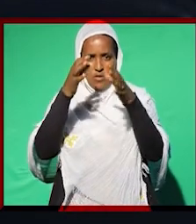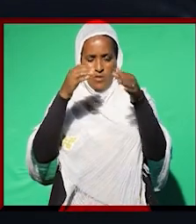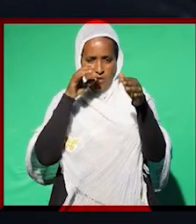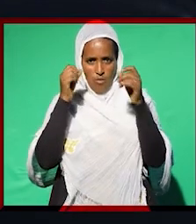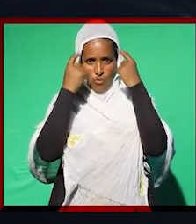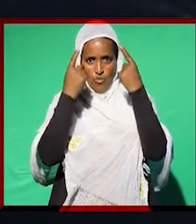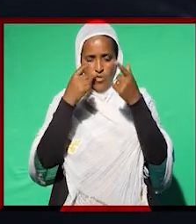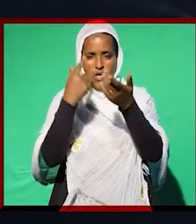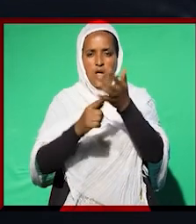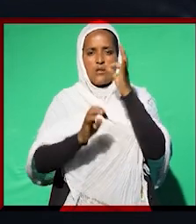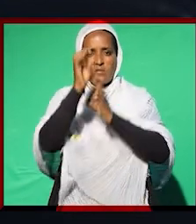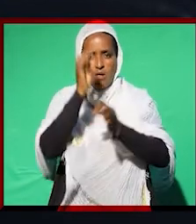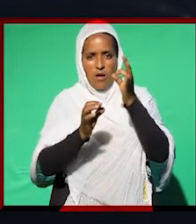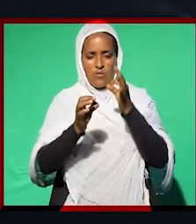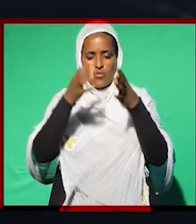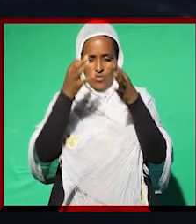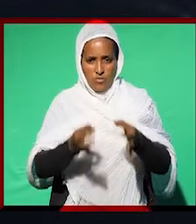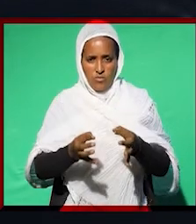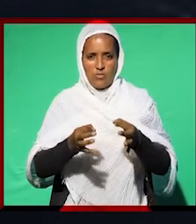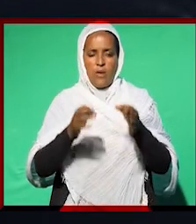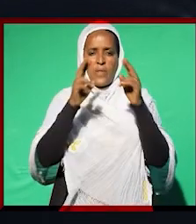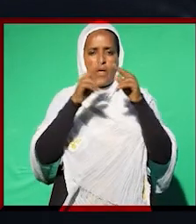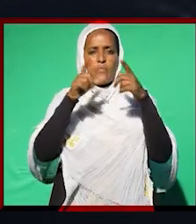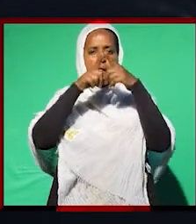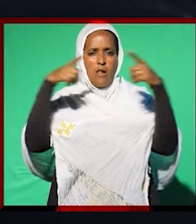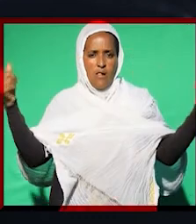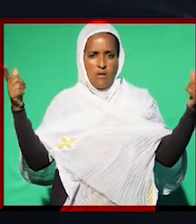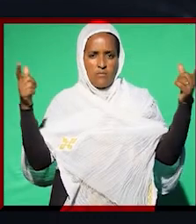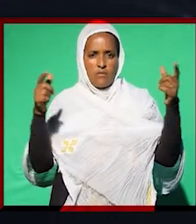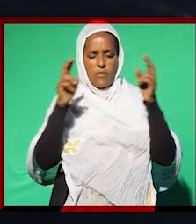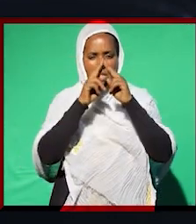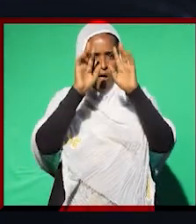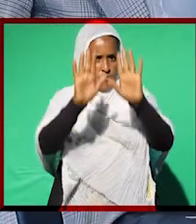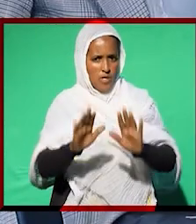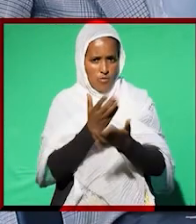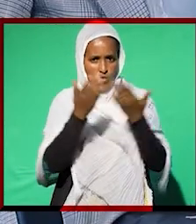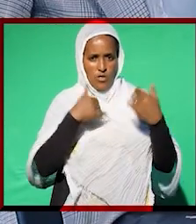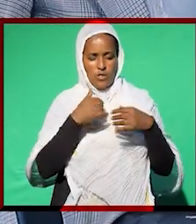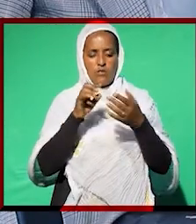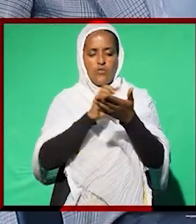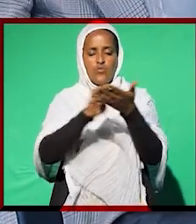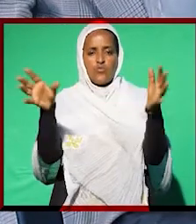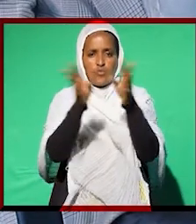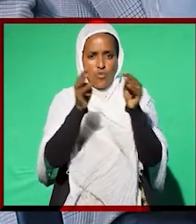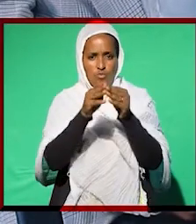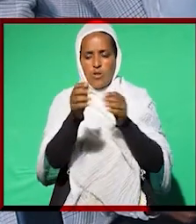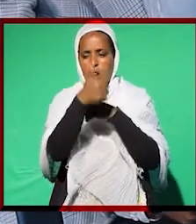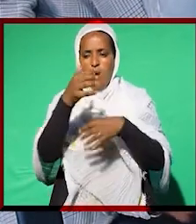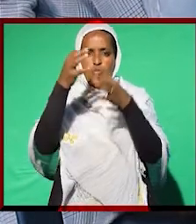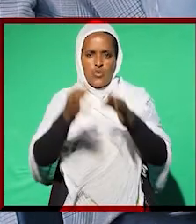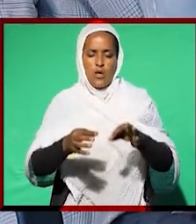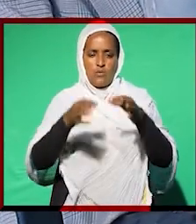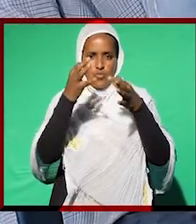ገብቶት ይሄንን አረፍተ ነገር ይሄንን ውሳኔ መወሰኑ በጣም ትልቅ በጣም የሚገርመው ነገር ቅዱስ ሲኖዶስ